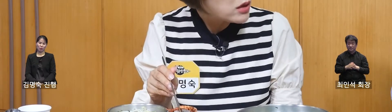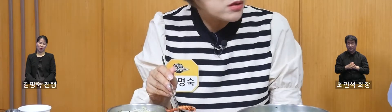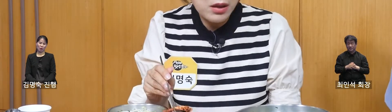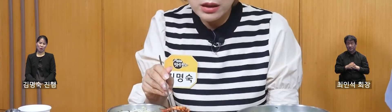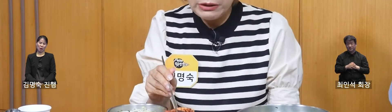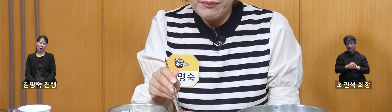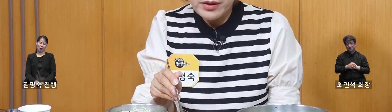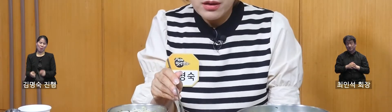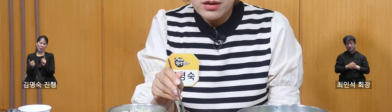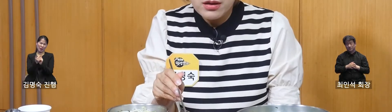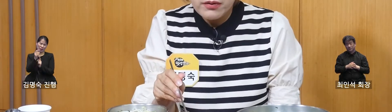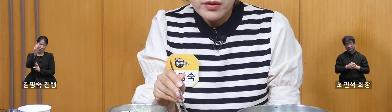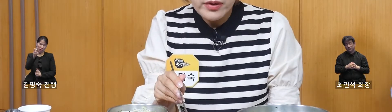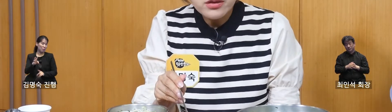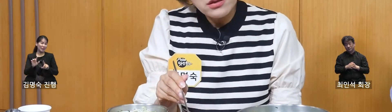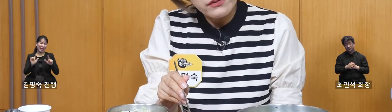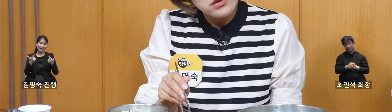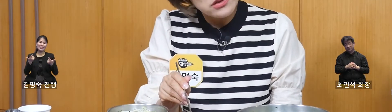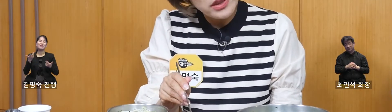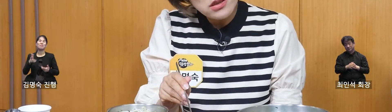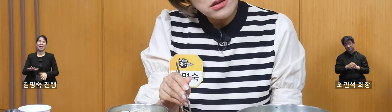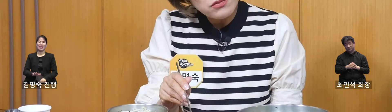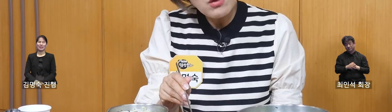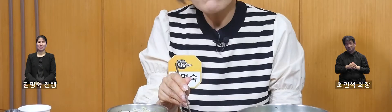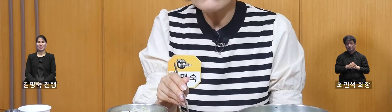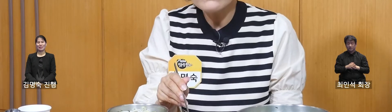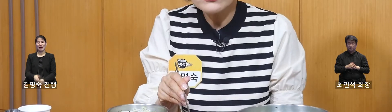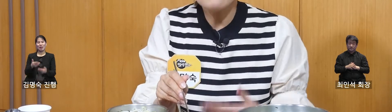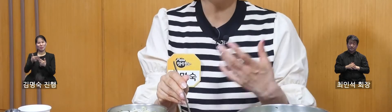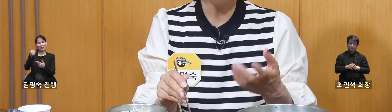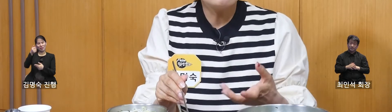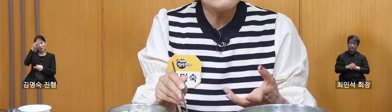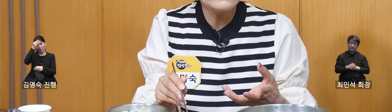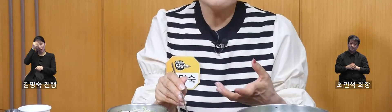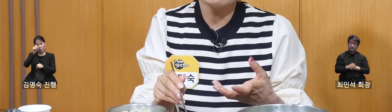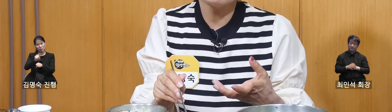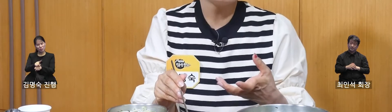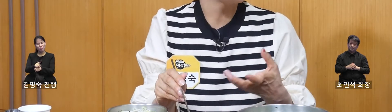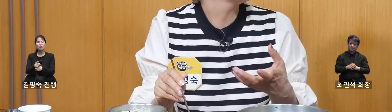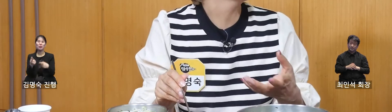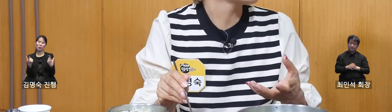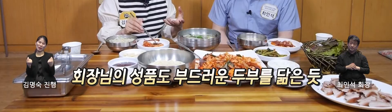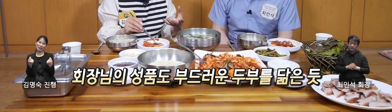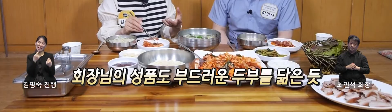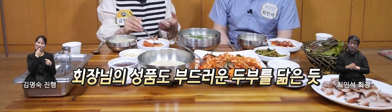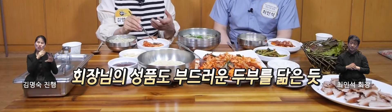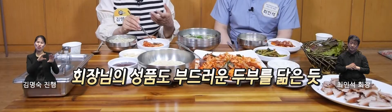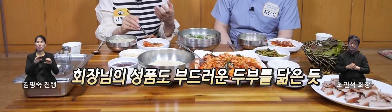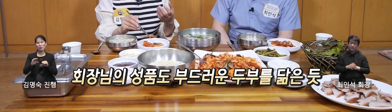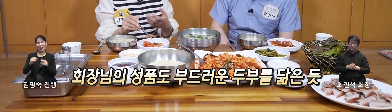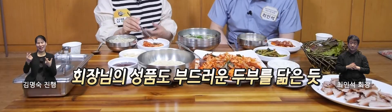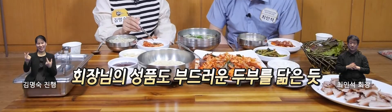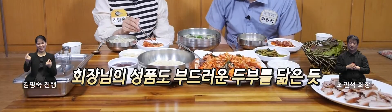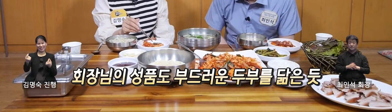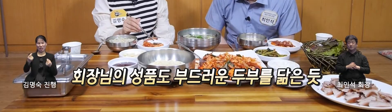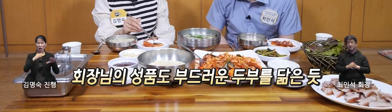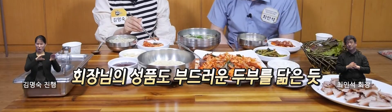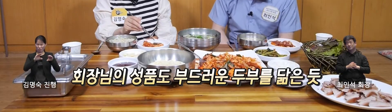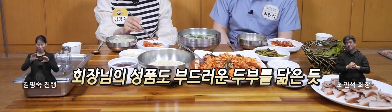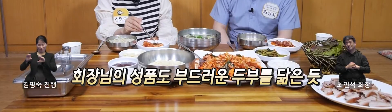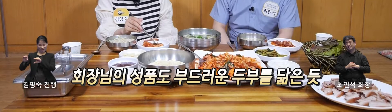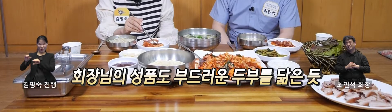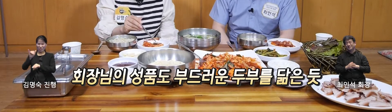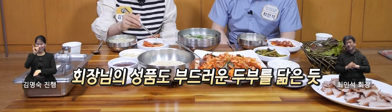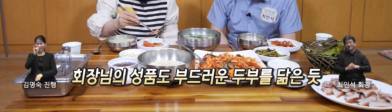보진 못했지만. 네. 왠지 회장님 성품도 이 두부처럼 부드러우실 것